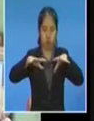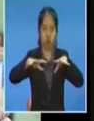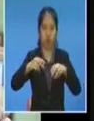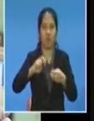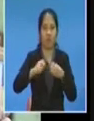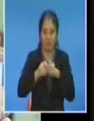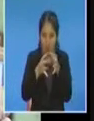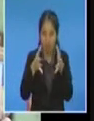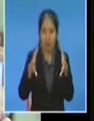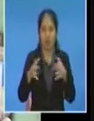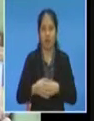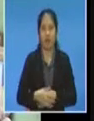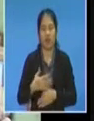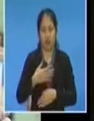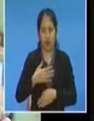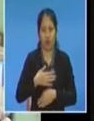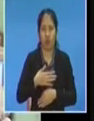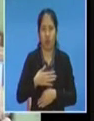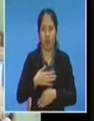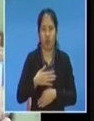ผมเองต้องออกไปช่วยน้ำท่วม